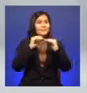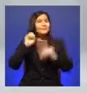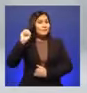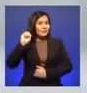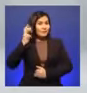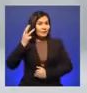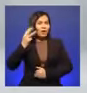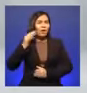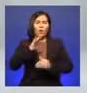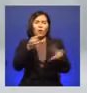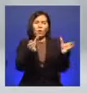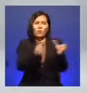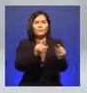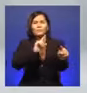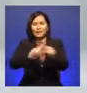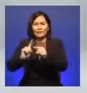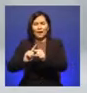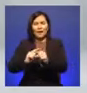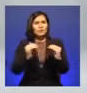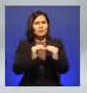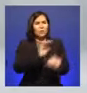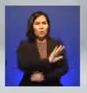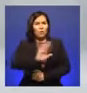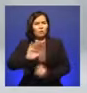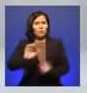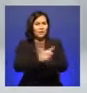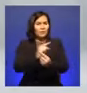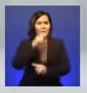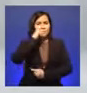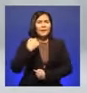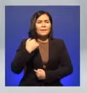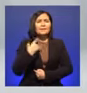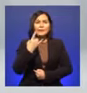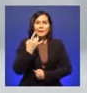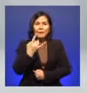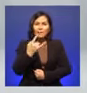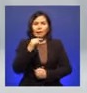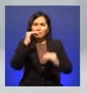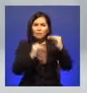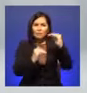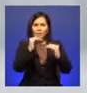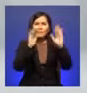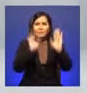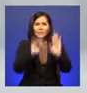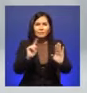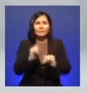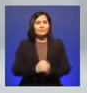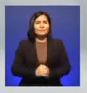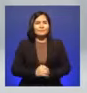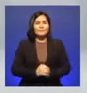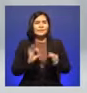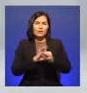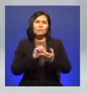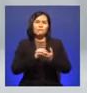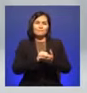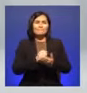ลุ่มเปราะบางกลุ่มต่างๆที่มีอยู่ในสังคมไทยจะมีความเหลื่อมล้ำแตกต่างในการเข้าถึงบริการสุขภา